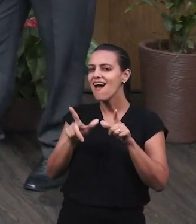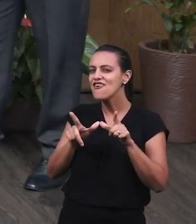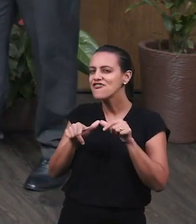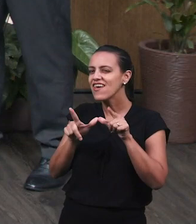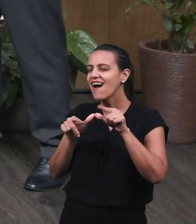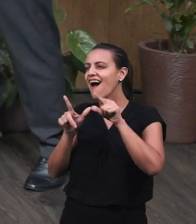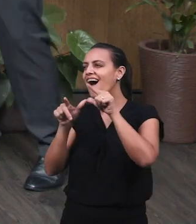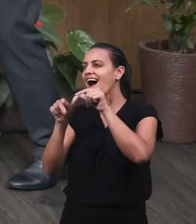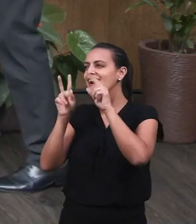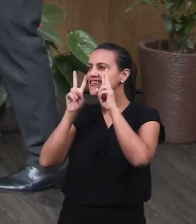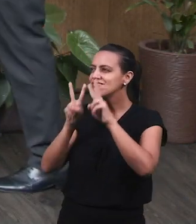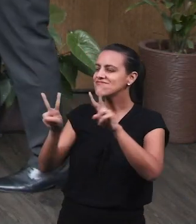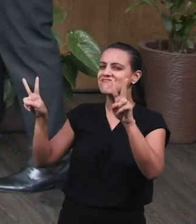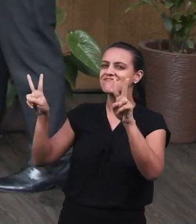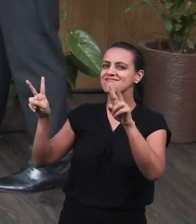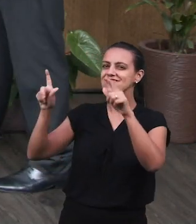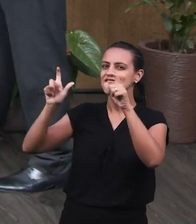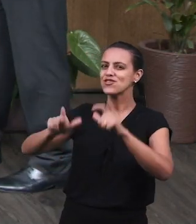jusqu'au Moyen-Orient.